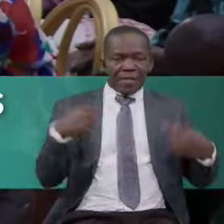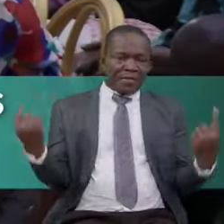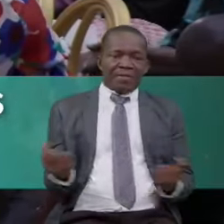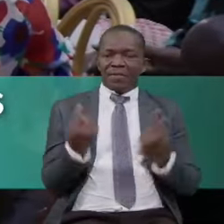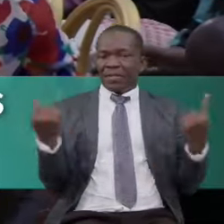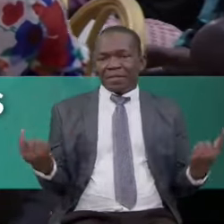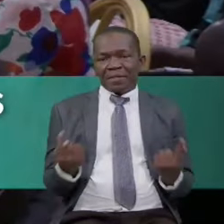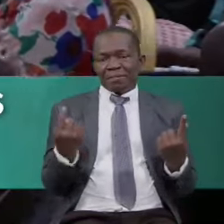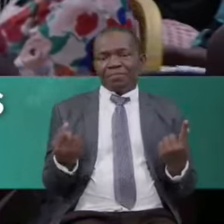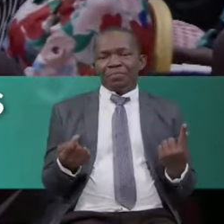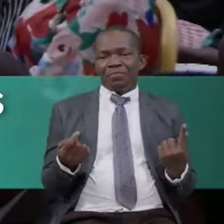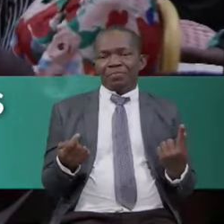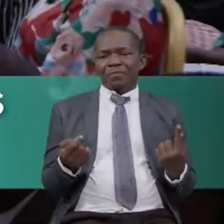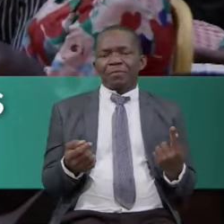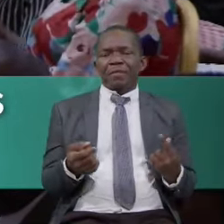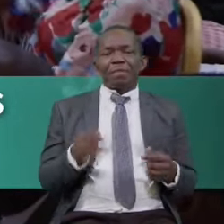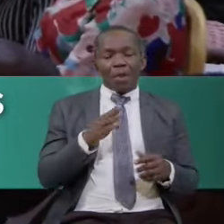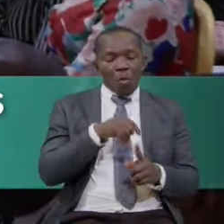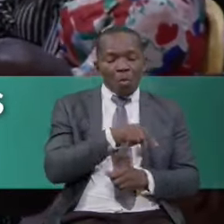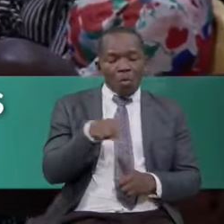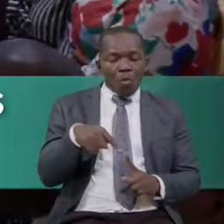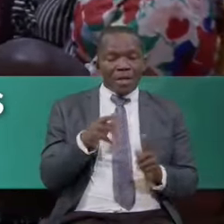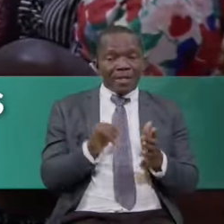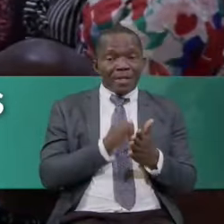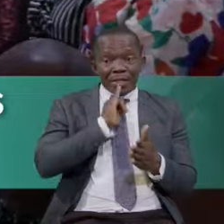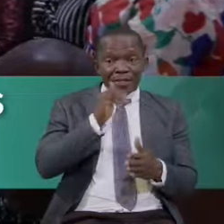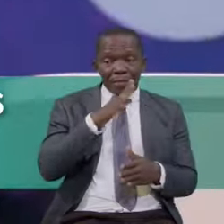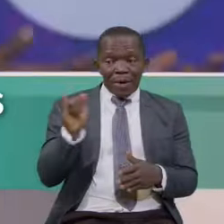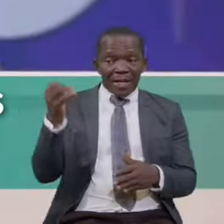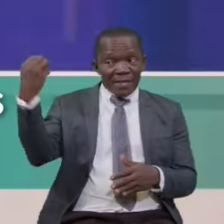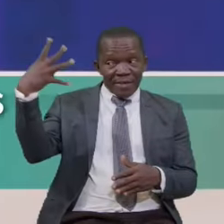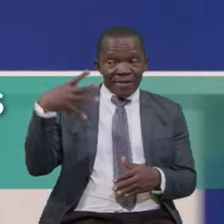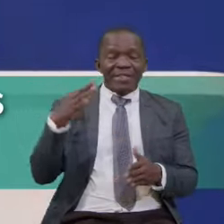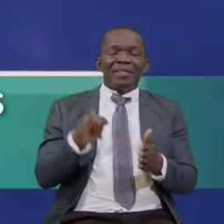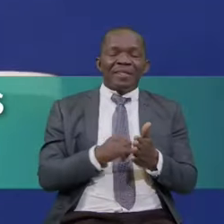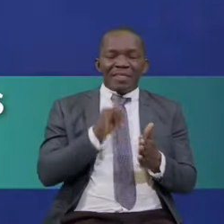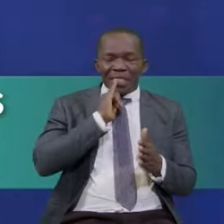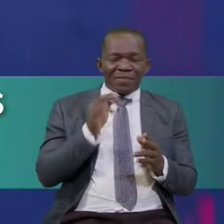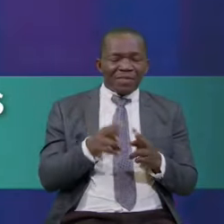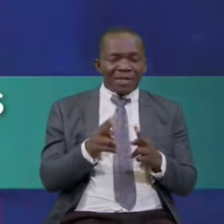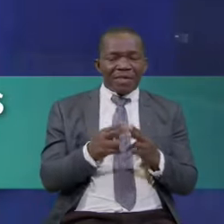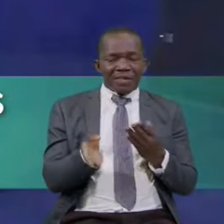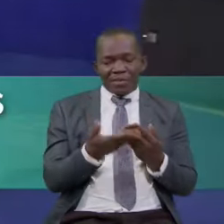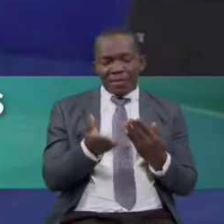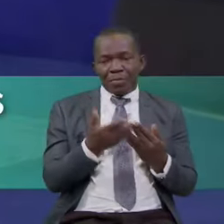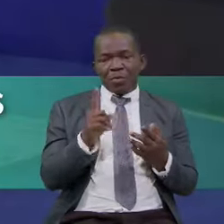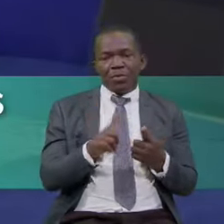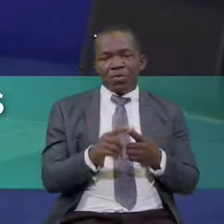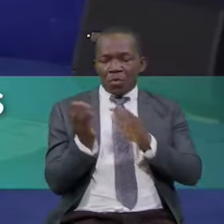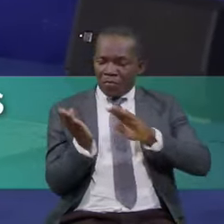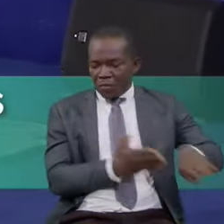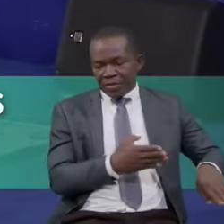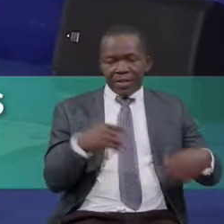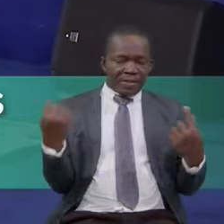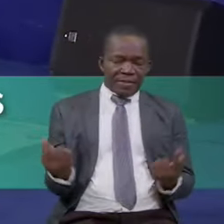l'iniquité quand c'est pas la grâce on peut facilement s'éloigner de l'iniquité la grâce de Dieu vous aide vous condu et il